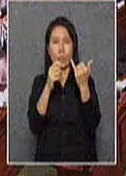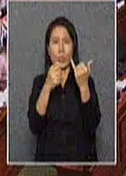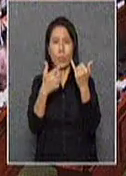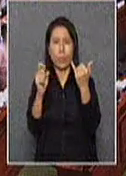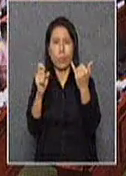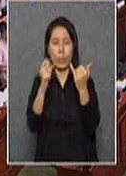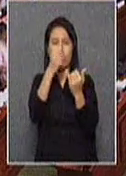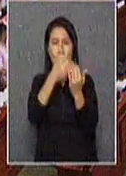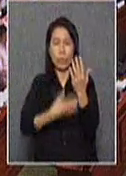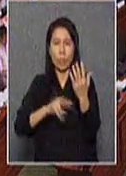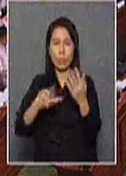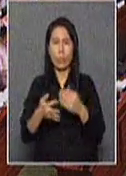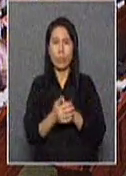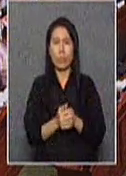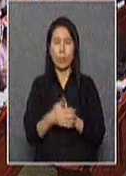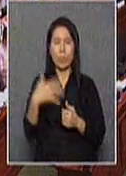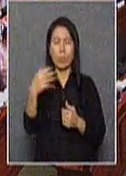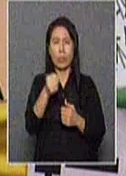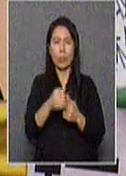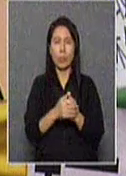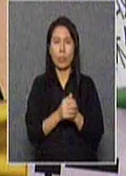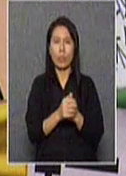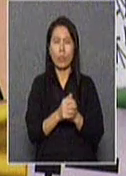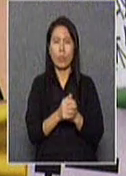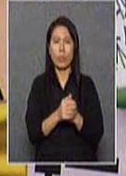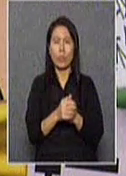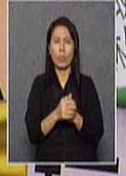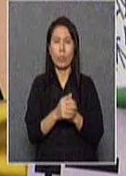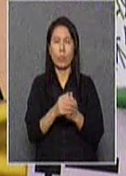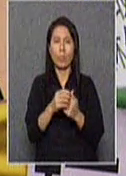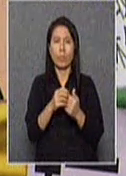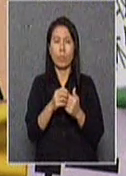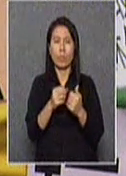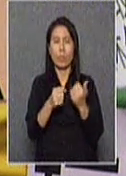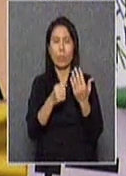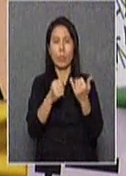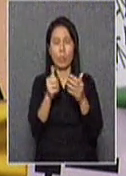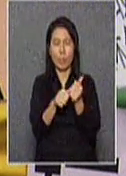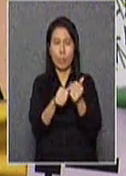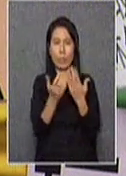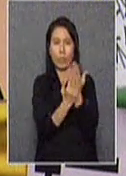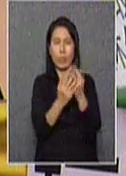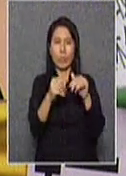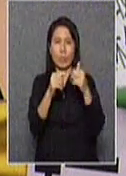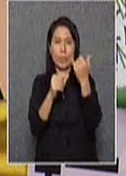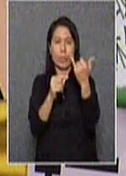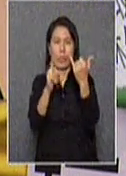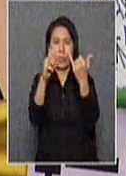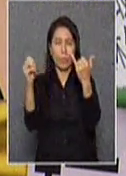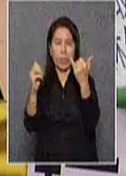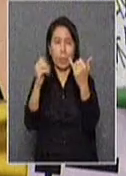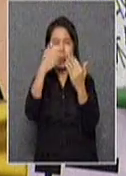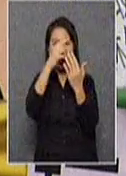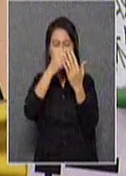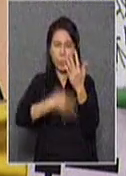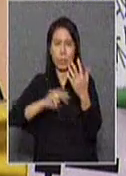修正案。 主席，我動議通過會議講稿附錄以上第690項修正